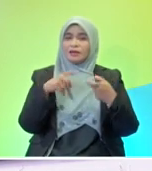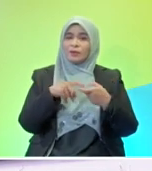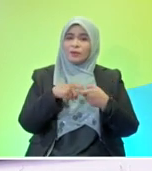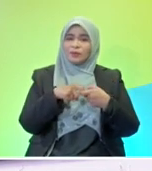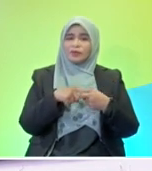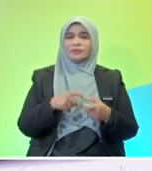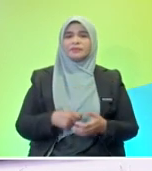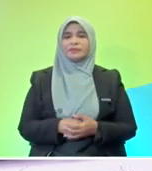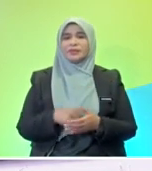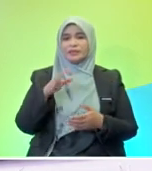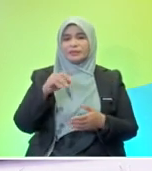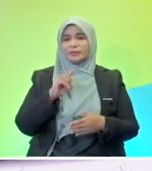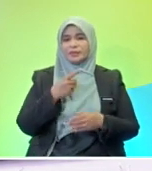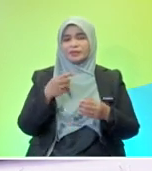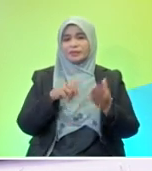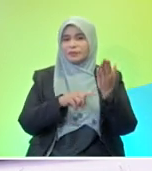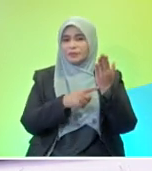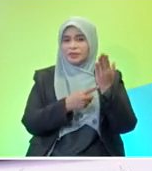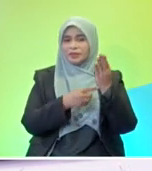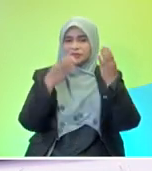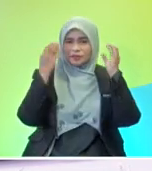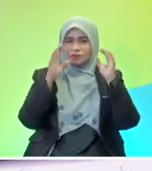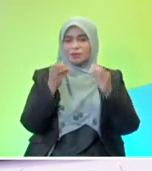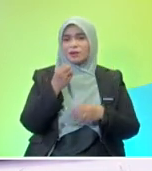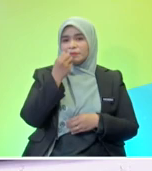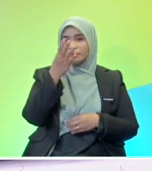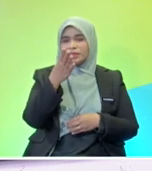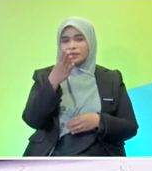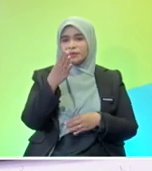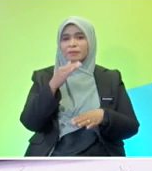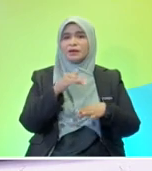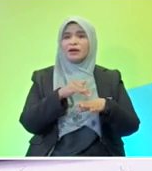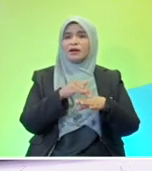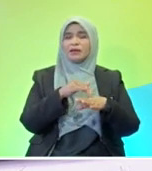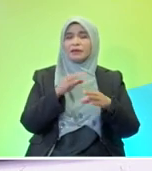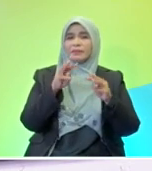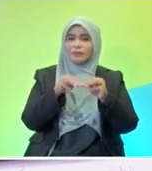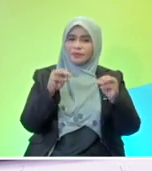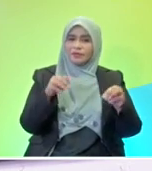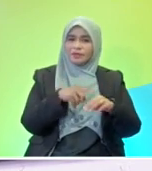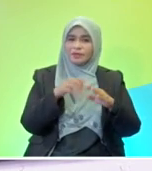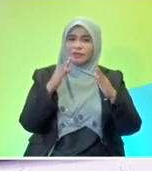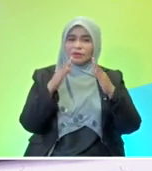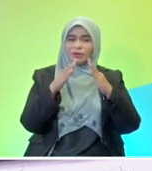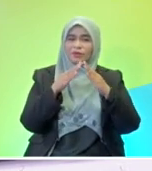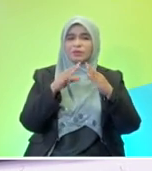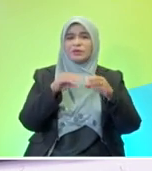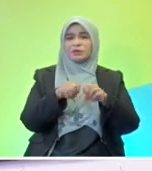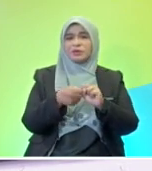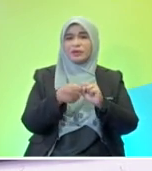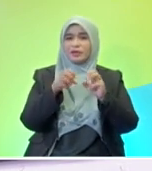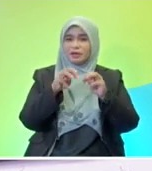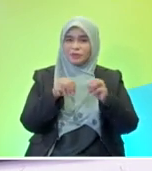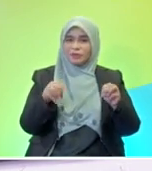Baiklah, sebelum kita nak mula ni, cikgu nak terangkan dululah pada murid-murid yang di rumah supaya dia orang boleh bersedia